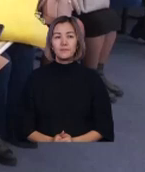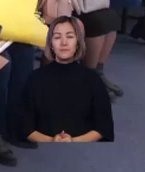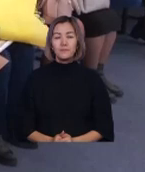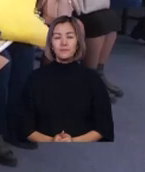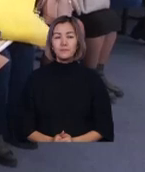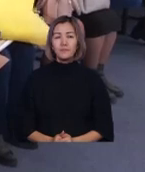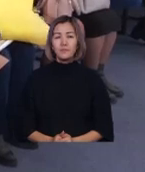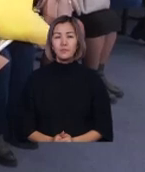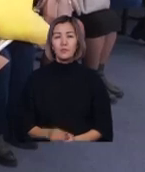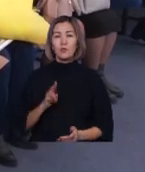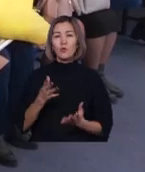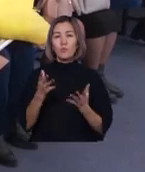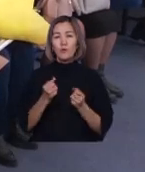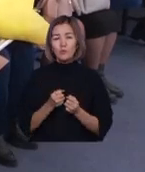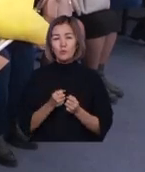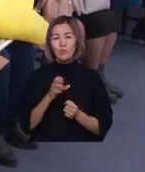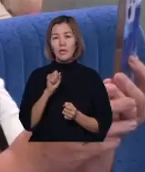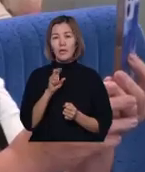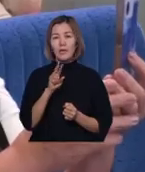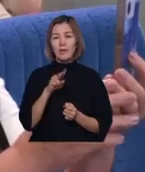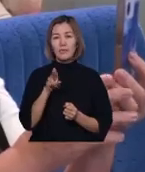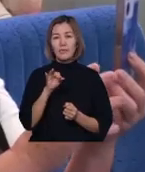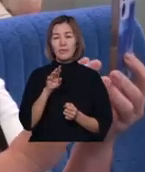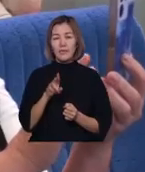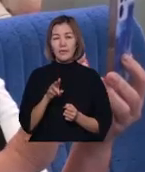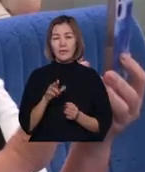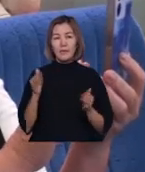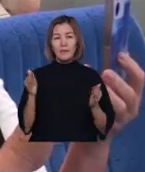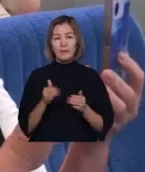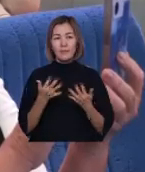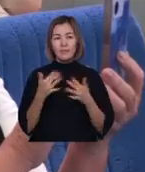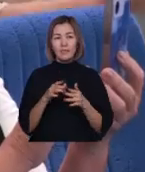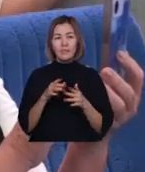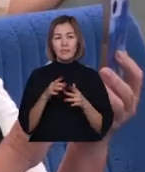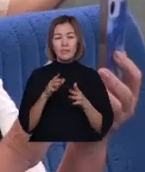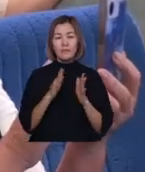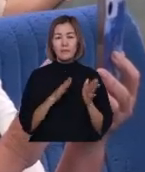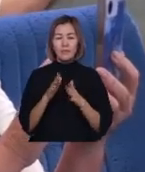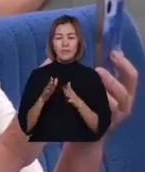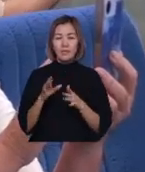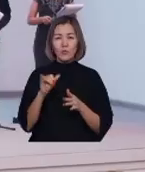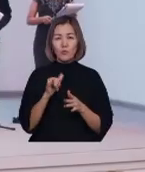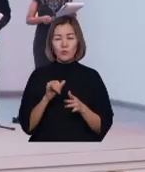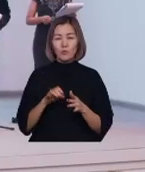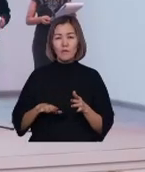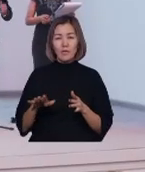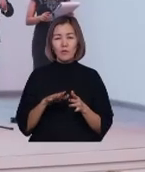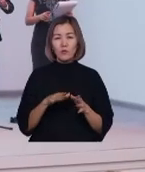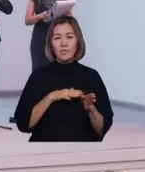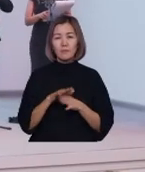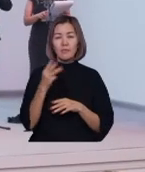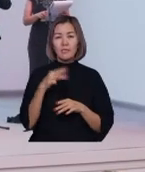Одна из тех, кто получила награду, Адия Махмулаева, сотрудник Малой Диханской сельской библиотеки Уйгурского района. В этом году